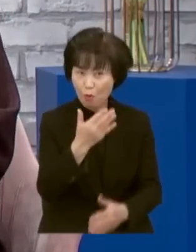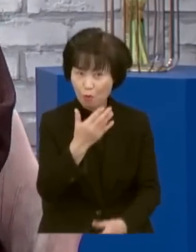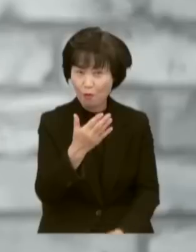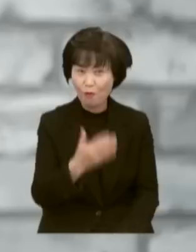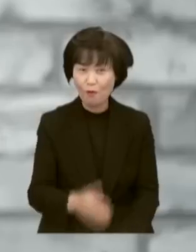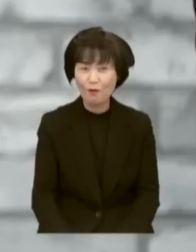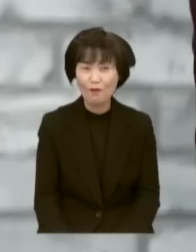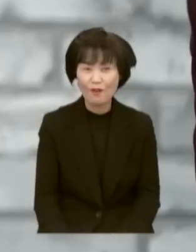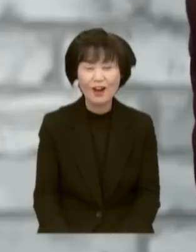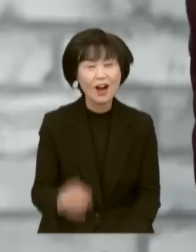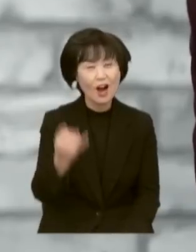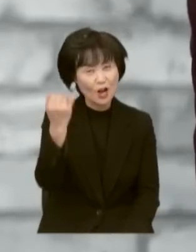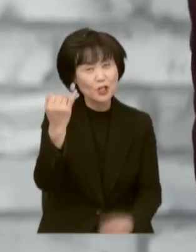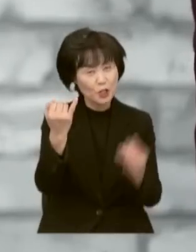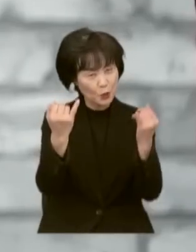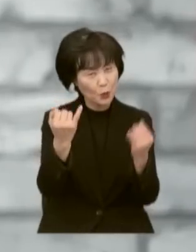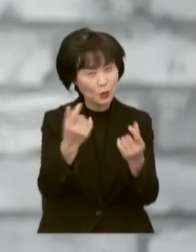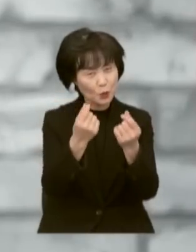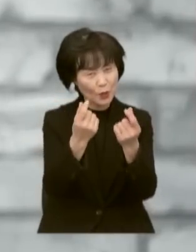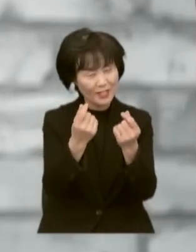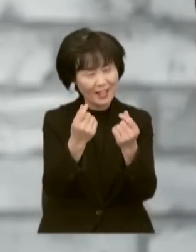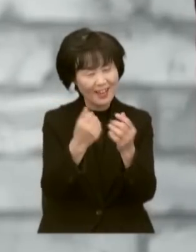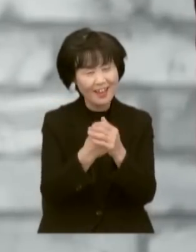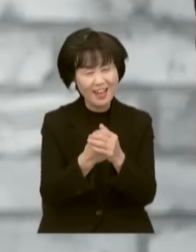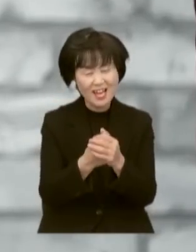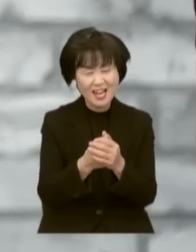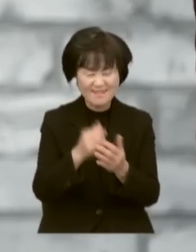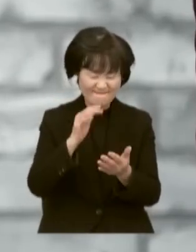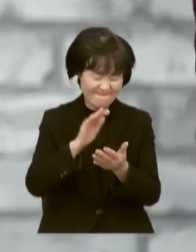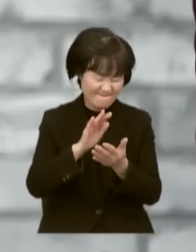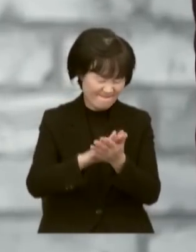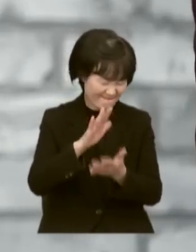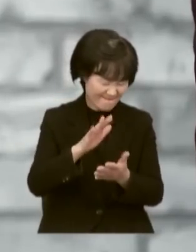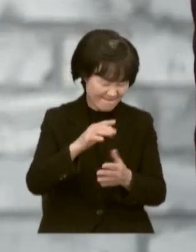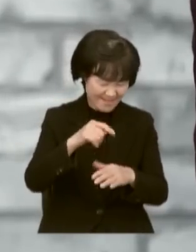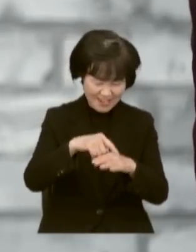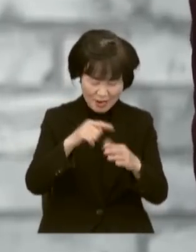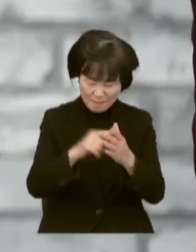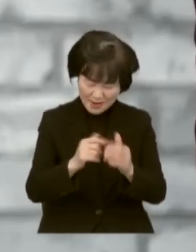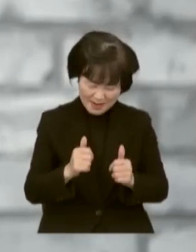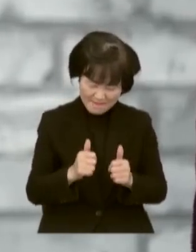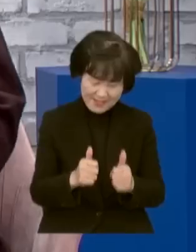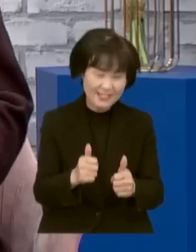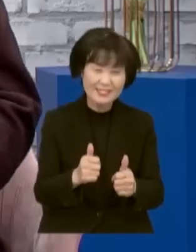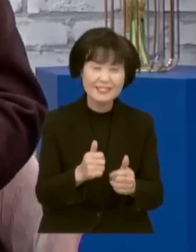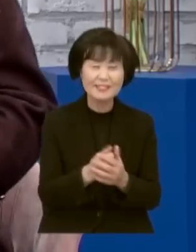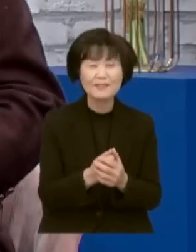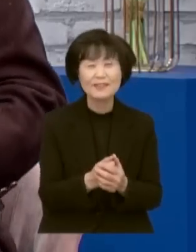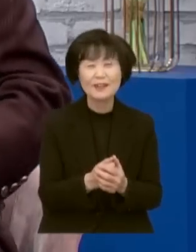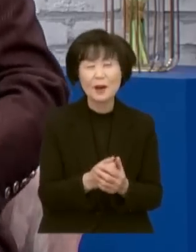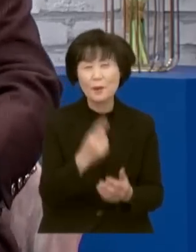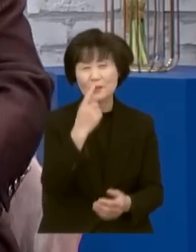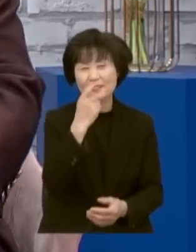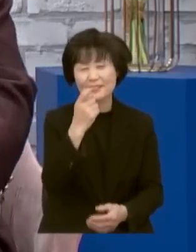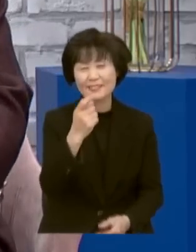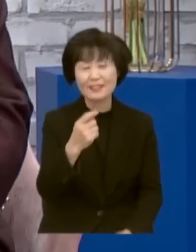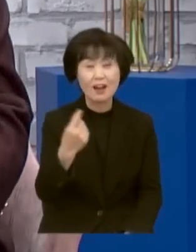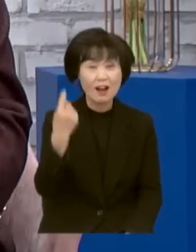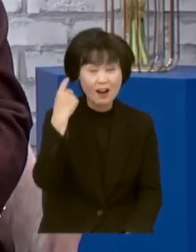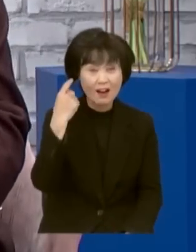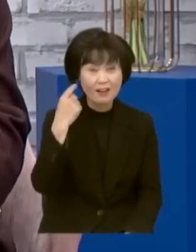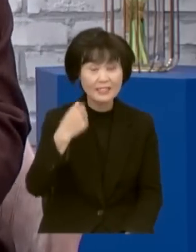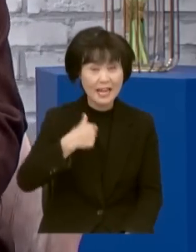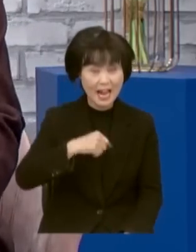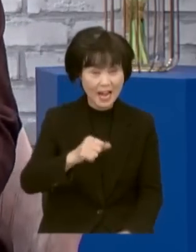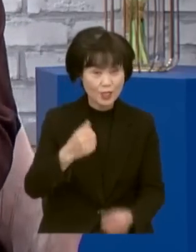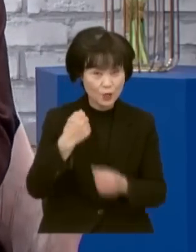왜 그 언니의 그 동생 같지 않아요? 똑같아요. 진짜 어쩜 저렇게 열정이 열정이 어제 아들을 군대 보낸 엄마